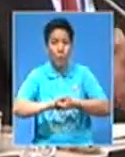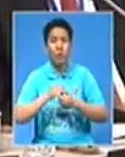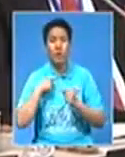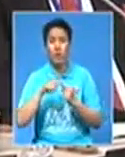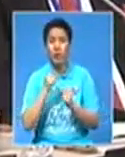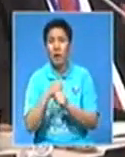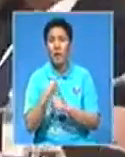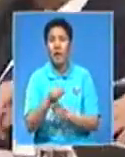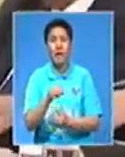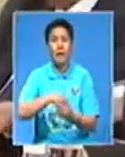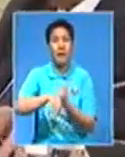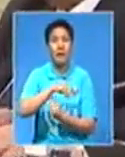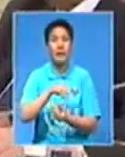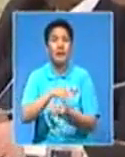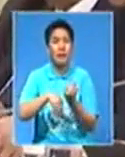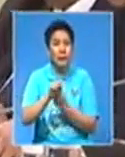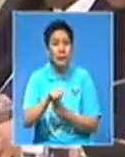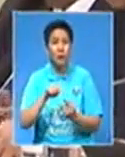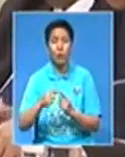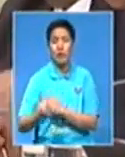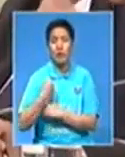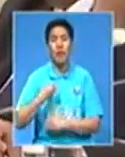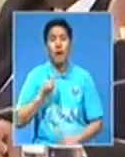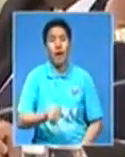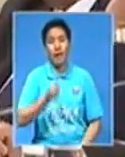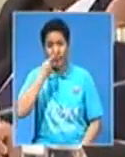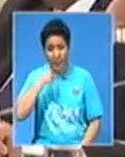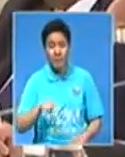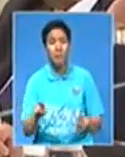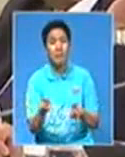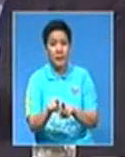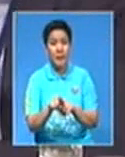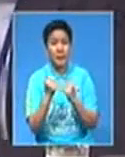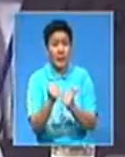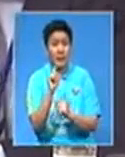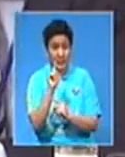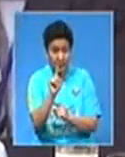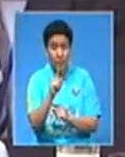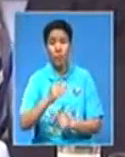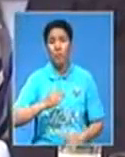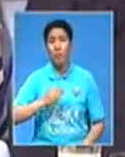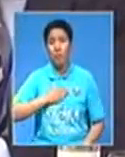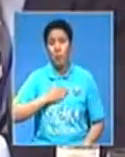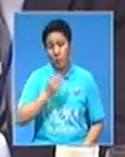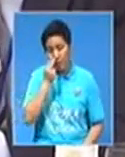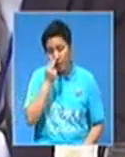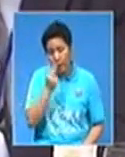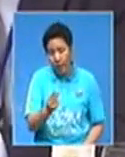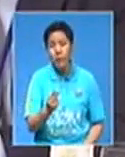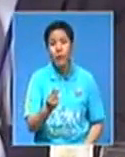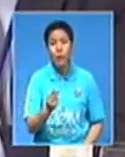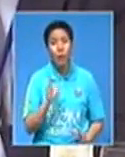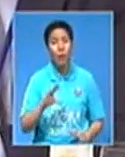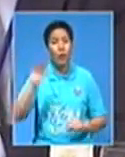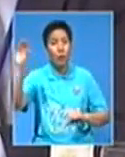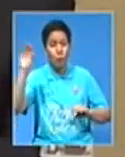สร้างความเข้มแข็งทางเศรษฐกิจให้กับประเทศไทยของเราอีกด้วยนะครับสิ่งที่ผมเห็นจากนักทุ